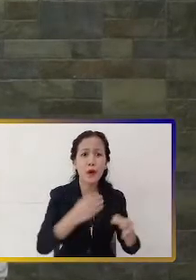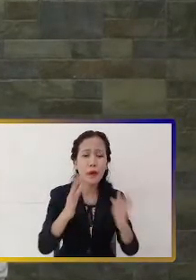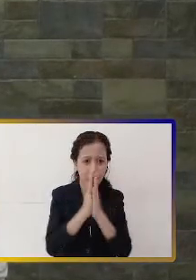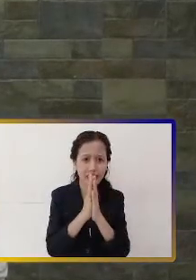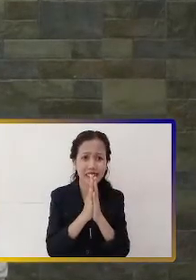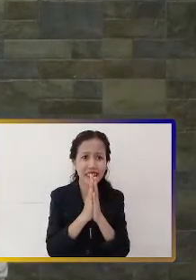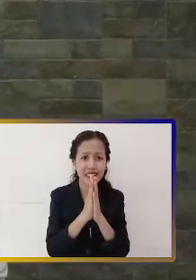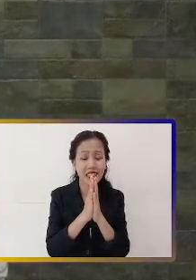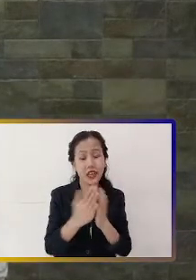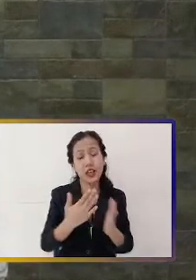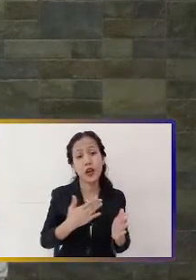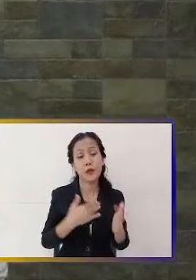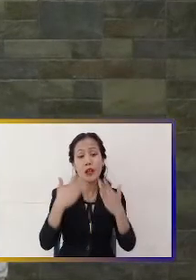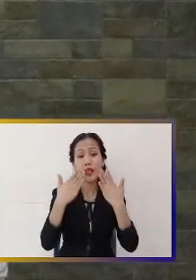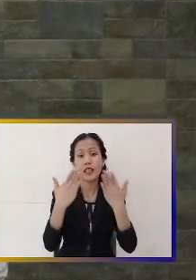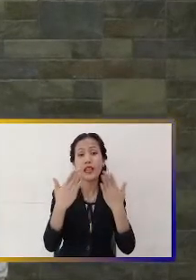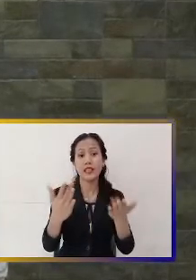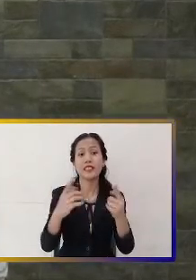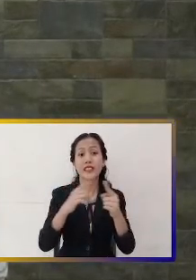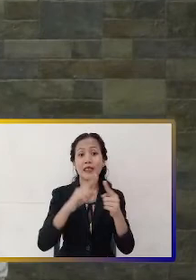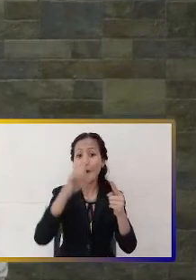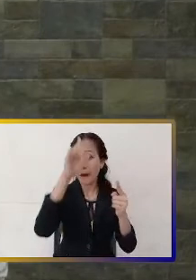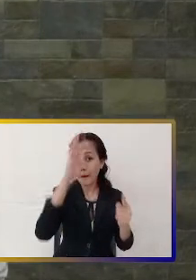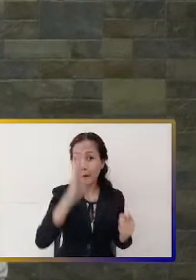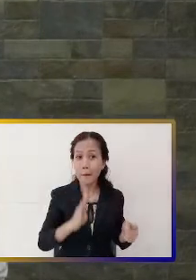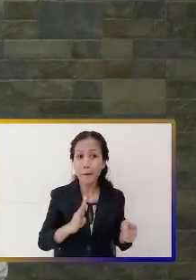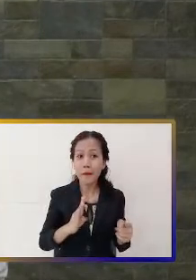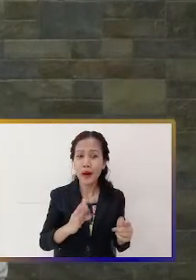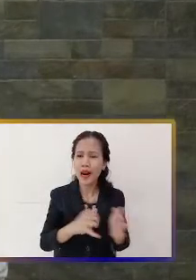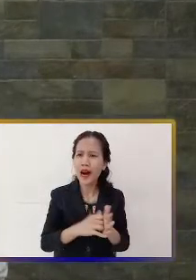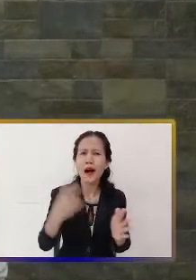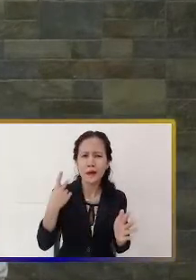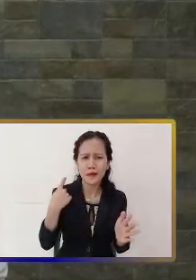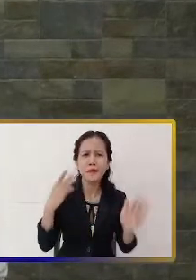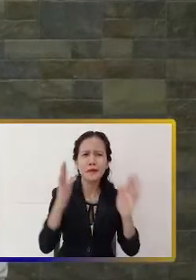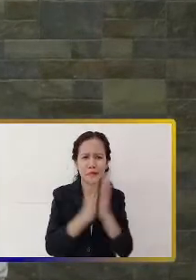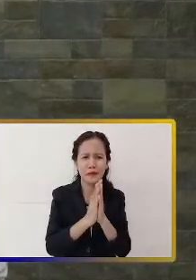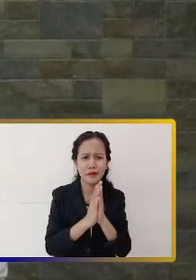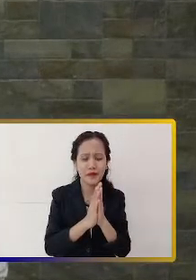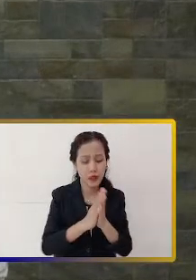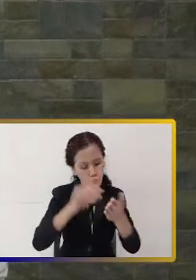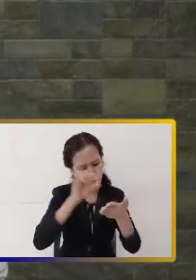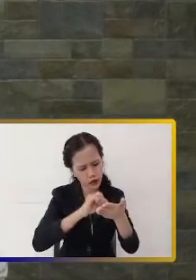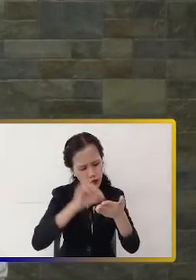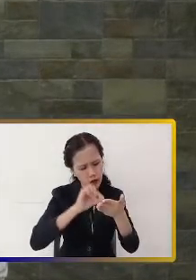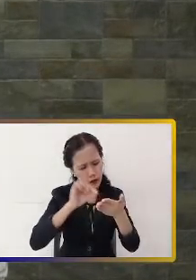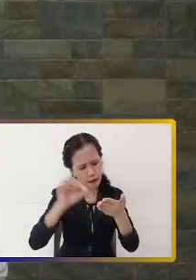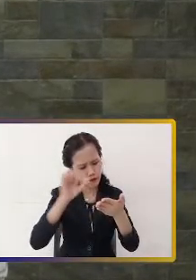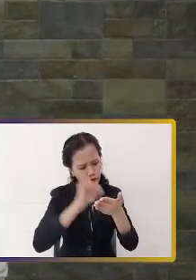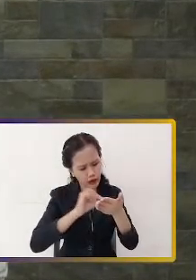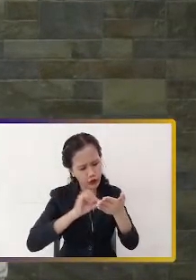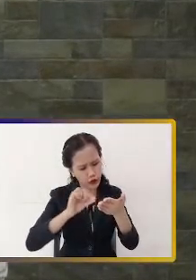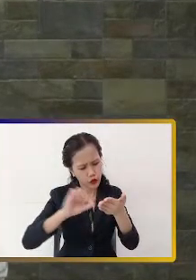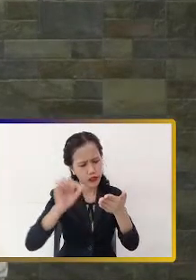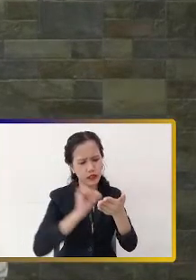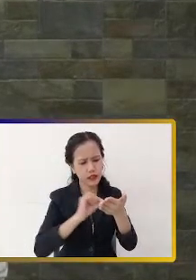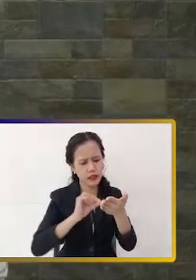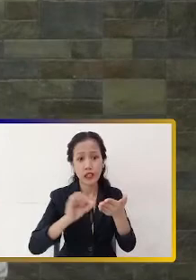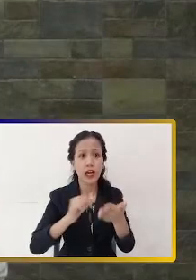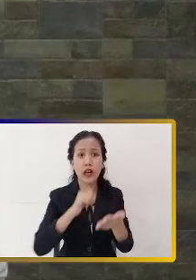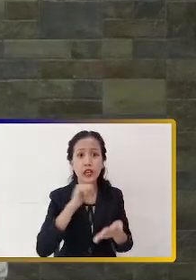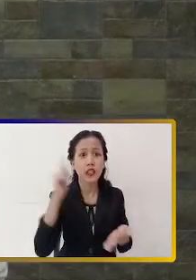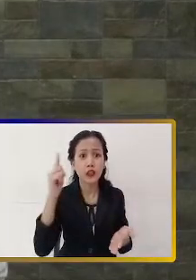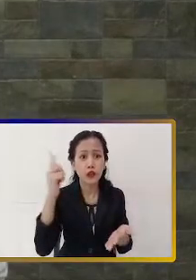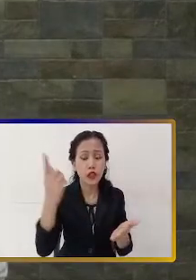Ako'y nagpapasalamat sa Panginoon mga kapatid na may mga nanalangin na talagang nililista nila. Hindi halamang yung gusto nilang